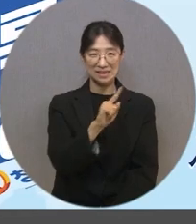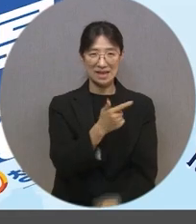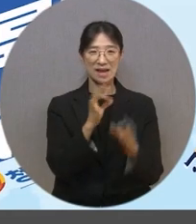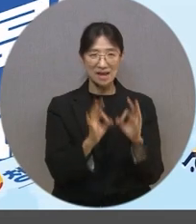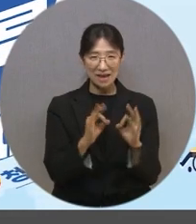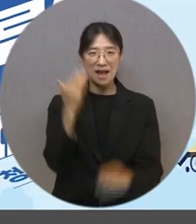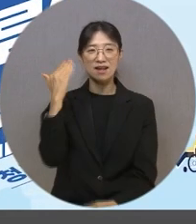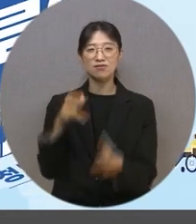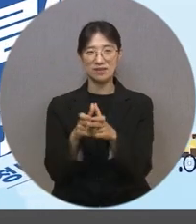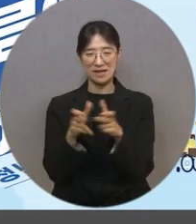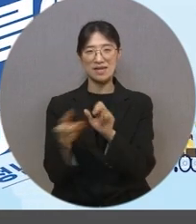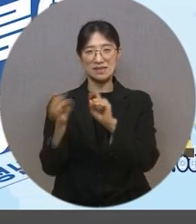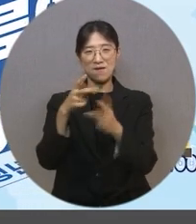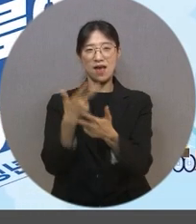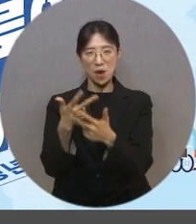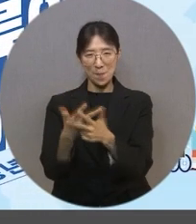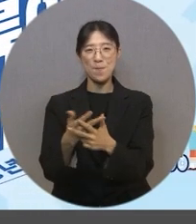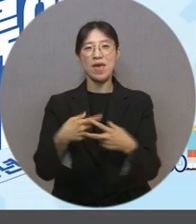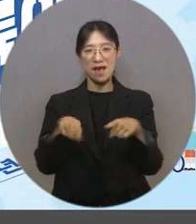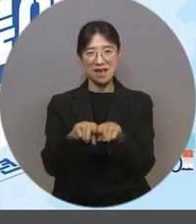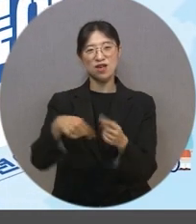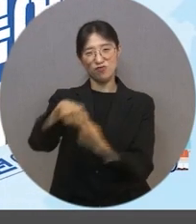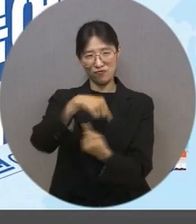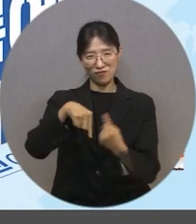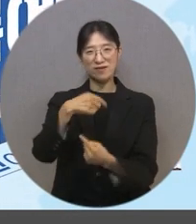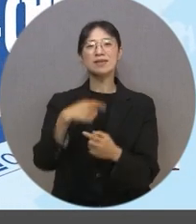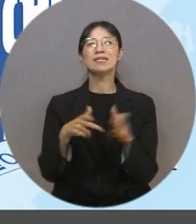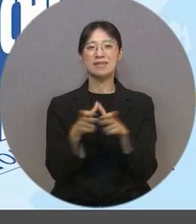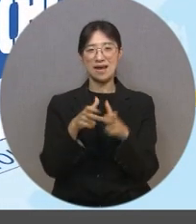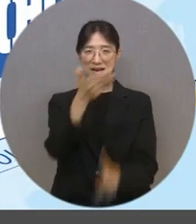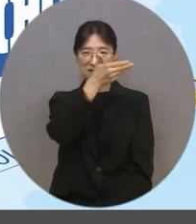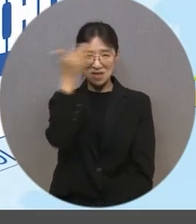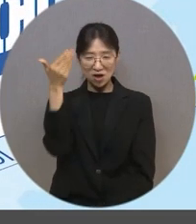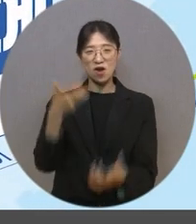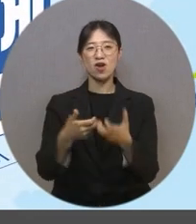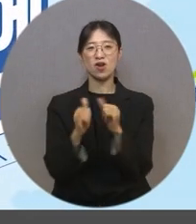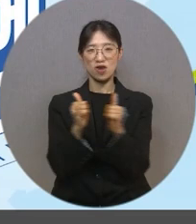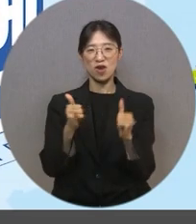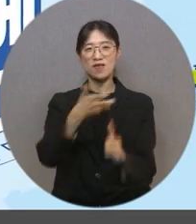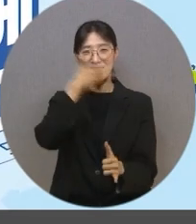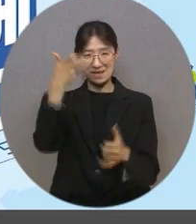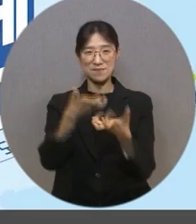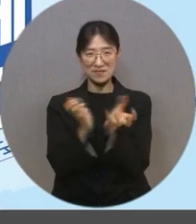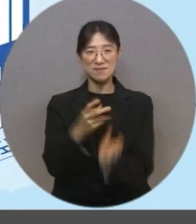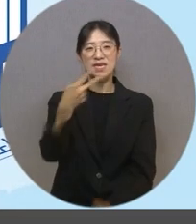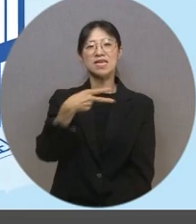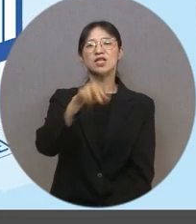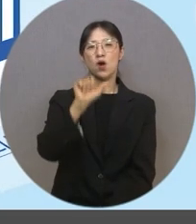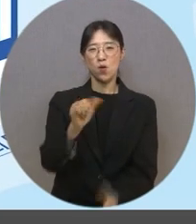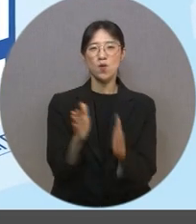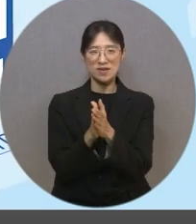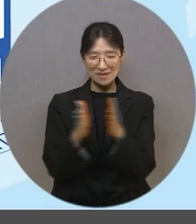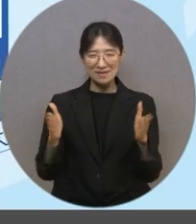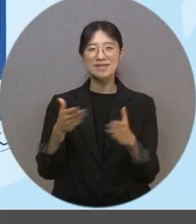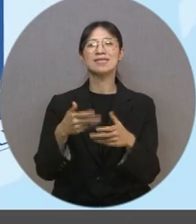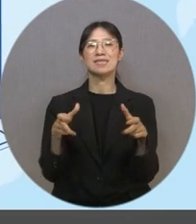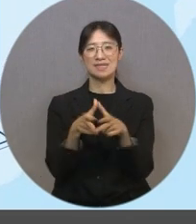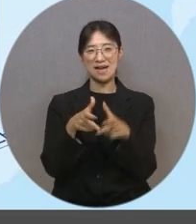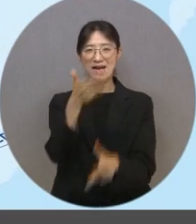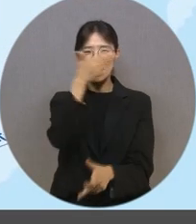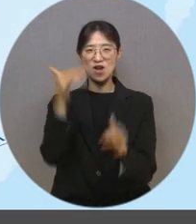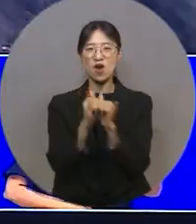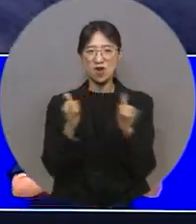신한금융그룹과 한국장애인재활협회가 운영하는 장애청년 드림팀은 2005년 시작된 장애청년 해외연수